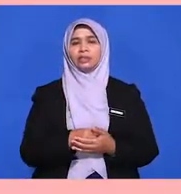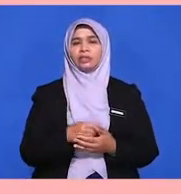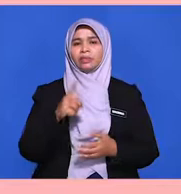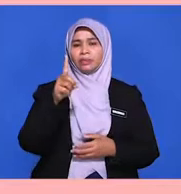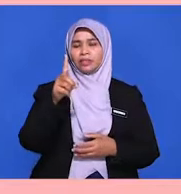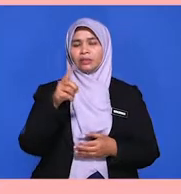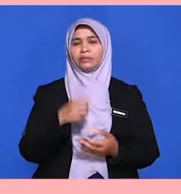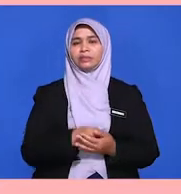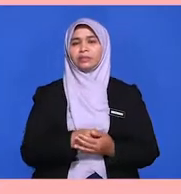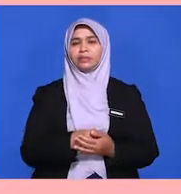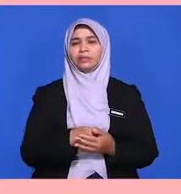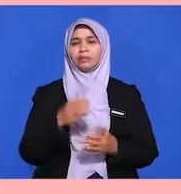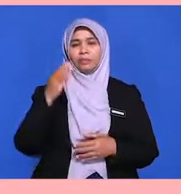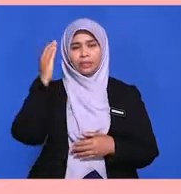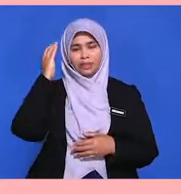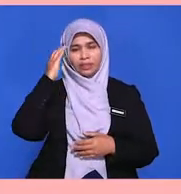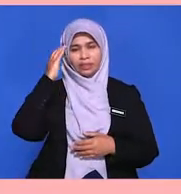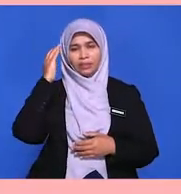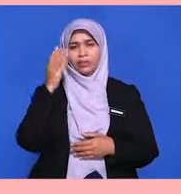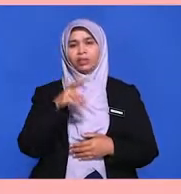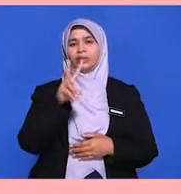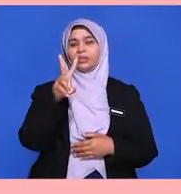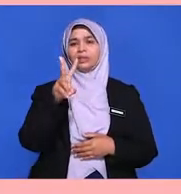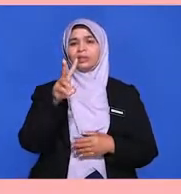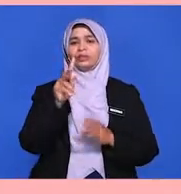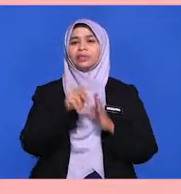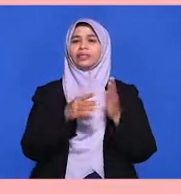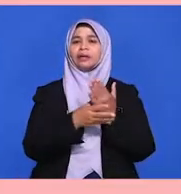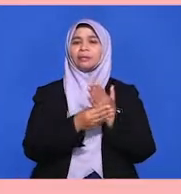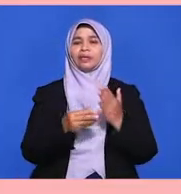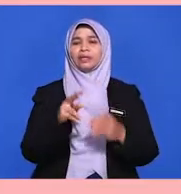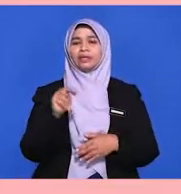pertama, pengetahuan dan yang kedua, kemahiran.